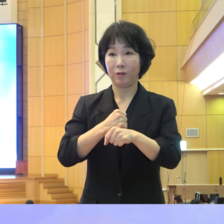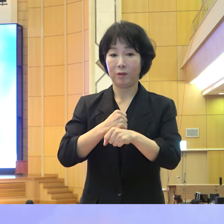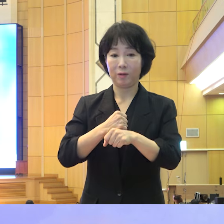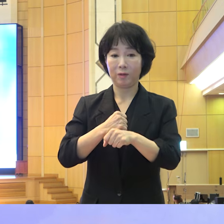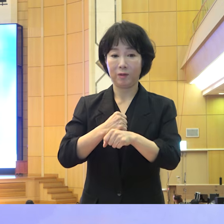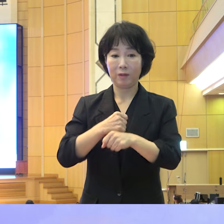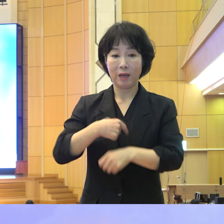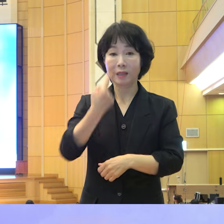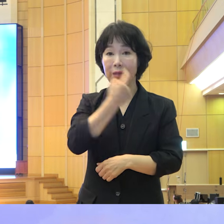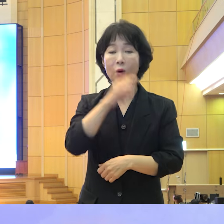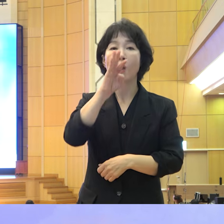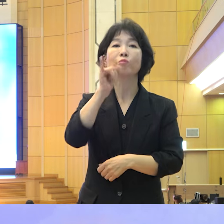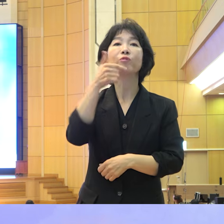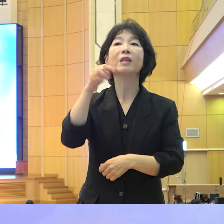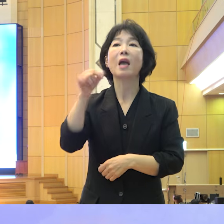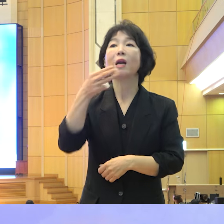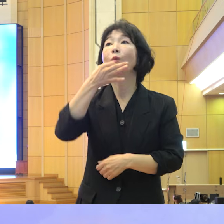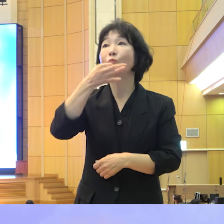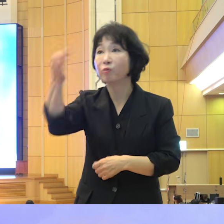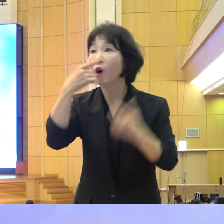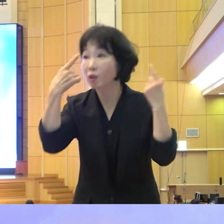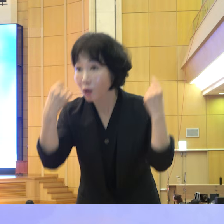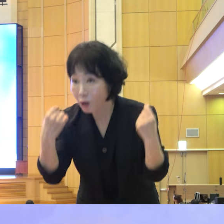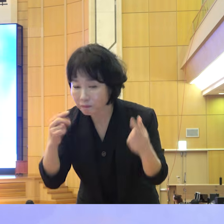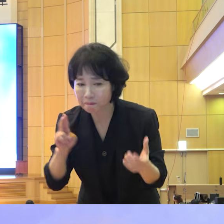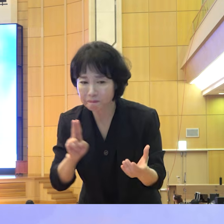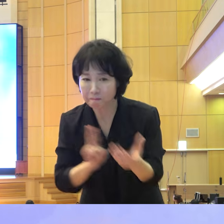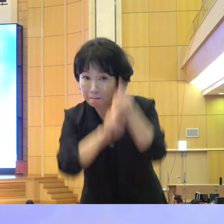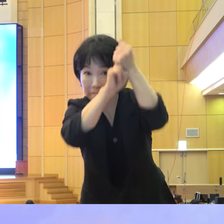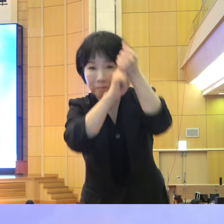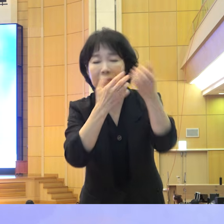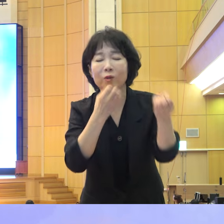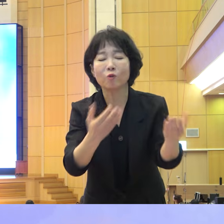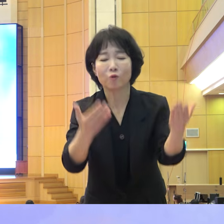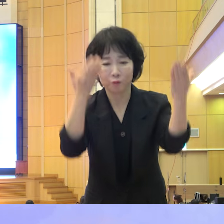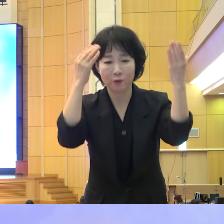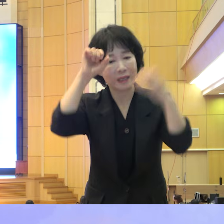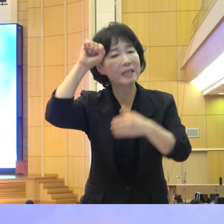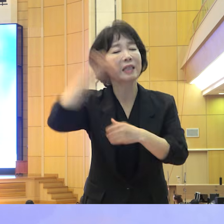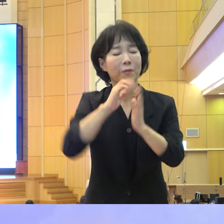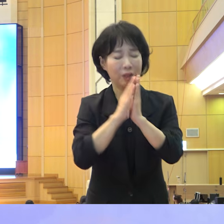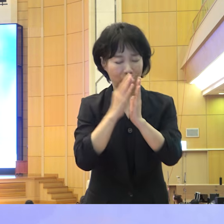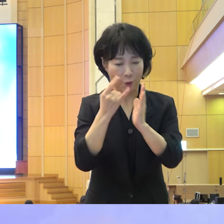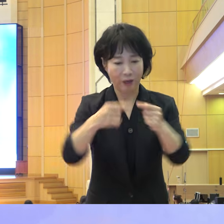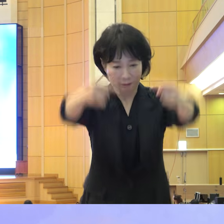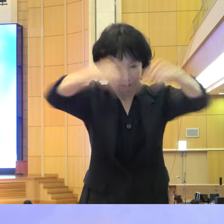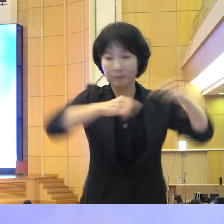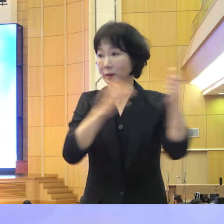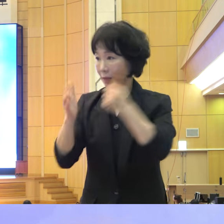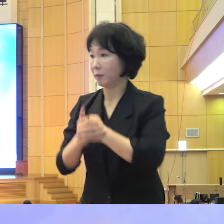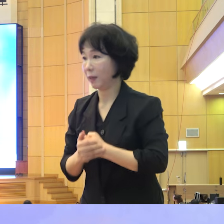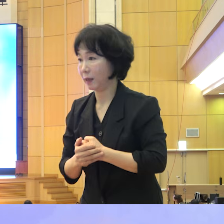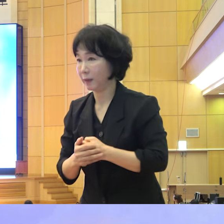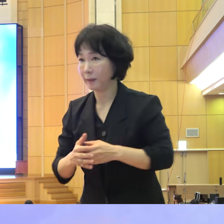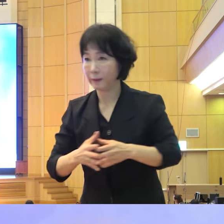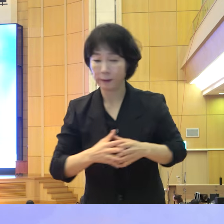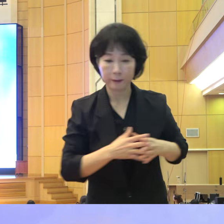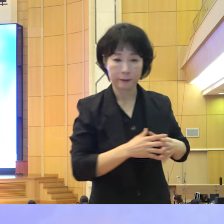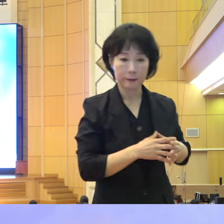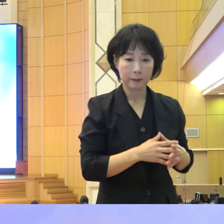자기 입으로 분이엘이라고 하였더라. 그런 기적의 축복의 새벽기도가 되기를 바랍니다.